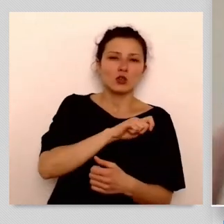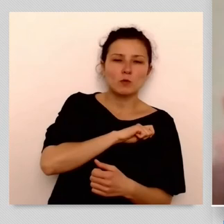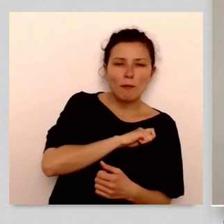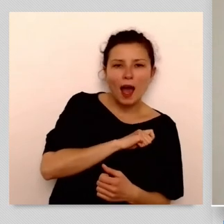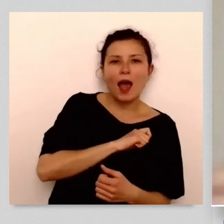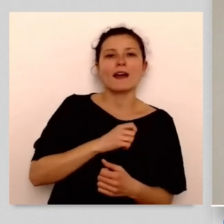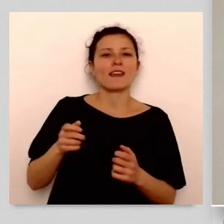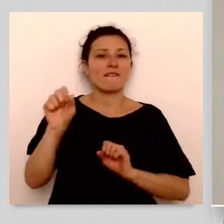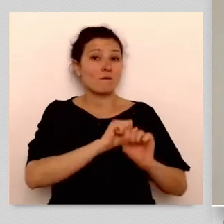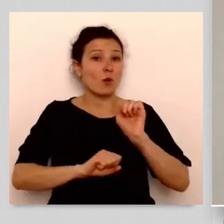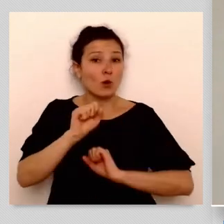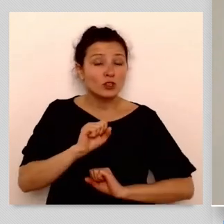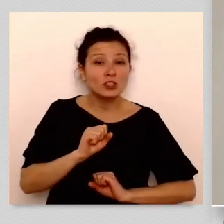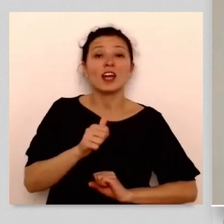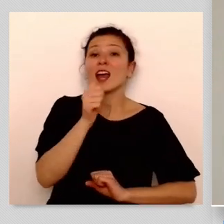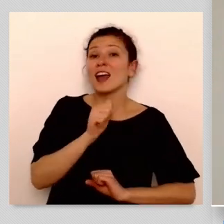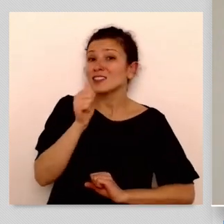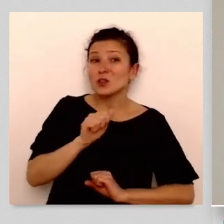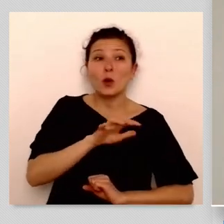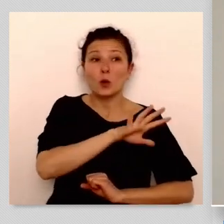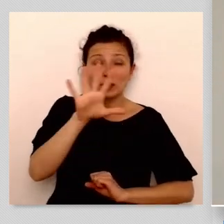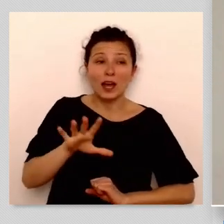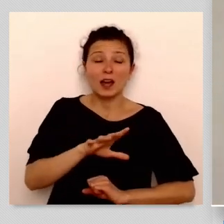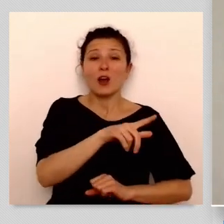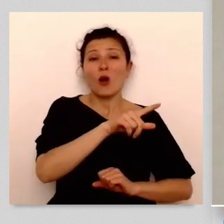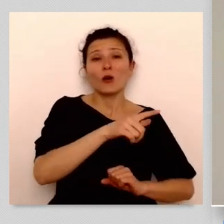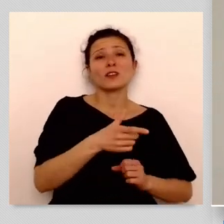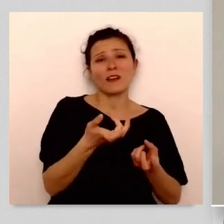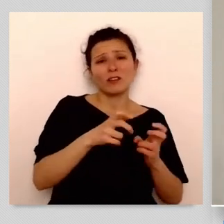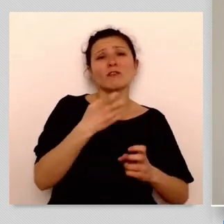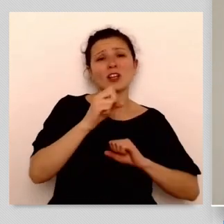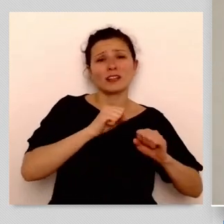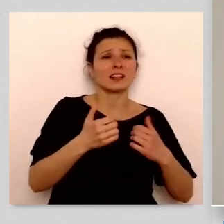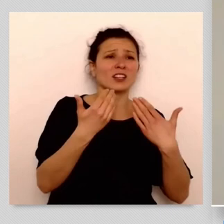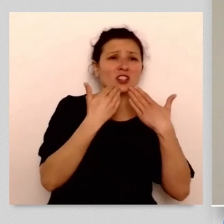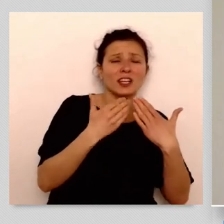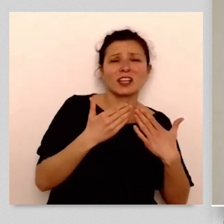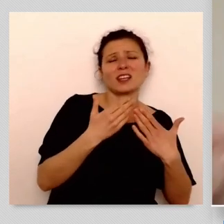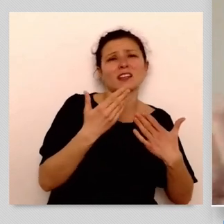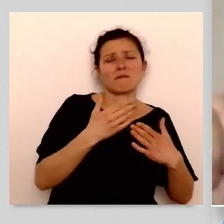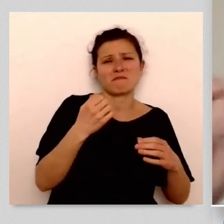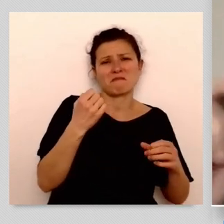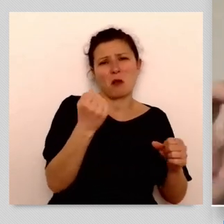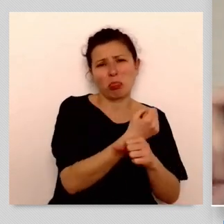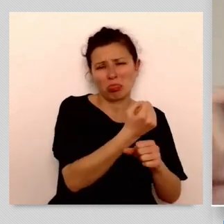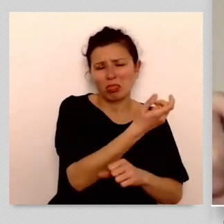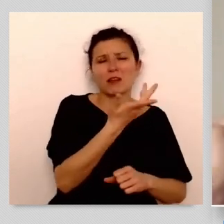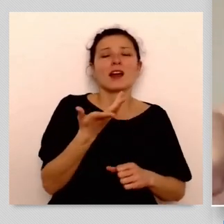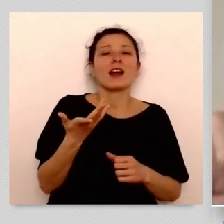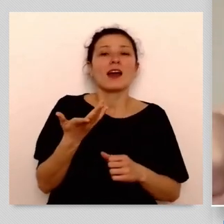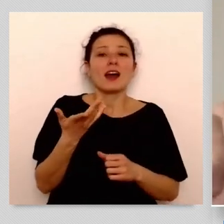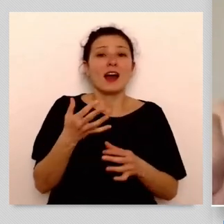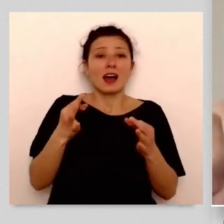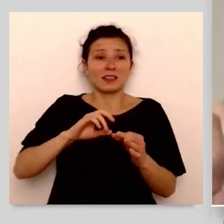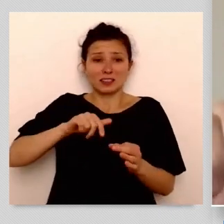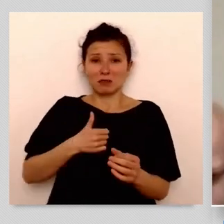mieli 90% złupków energii elektrycznej jak my, Rumuni, Czesi. Teraz w zasadzie